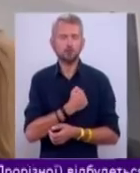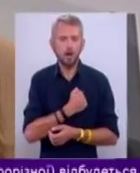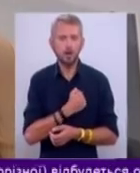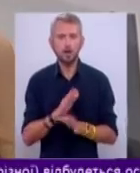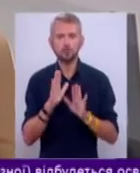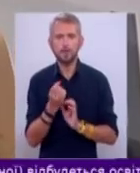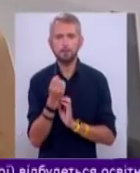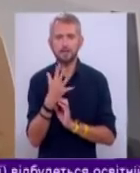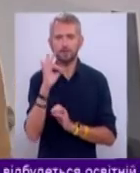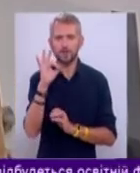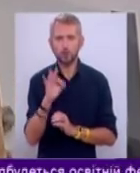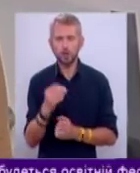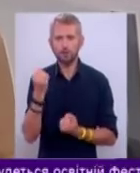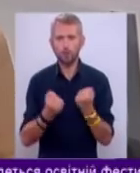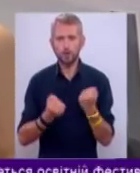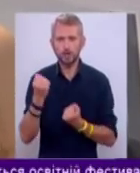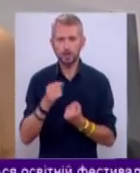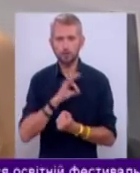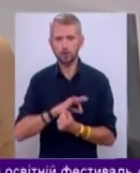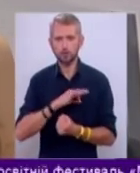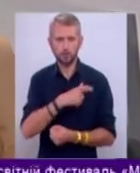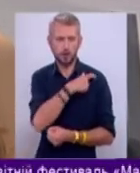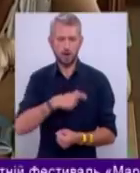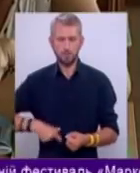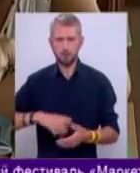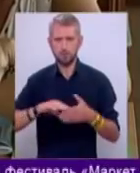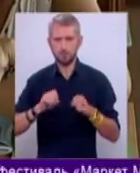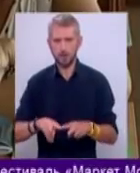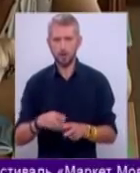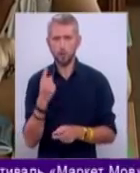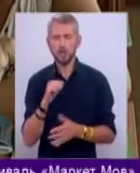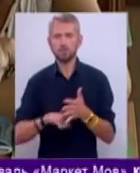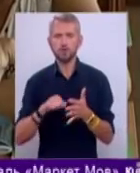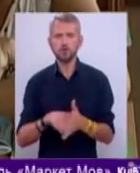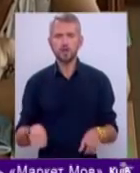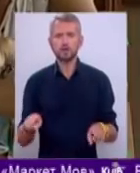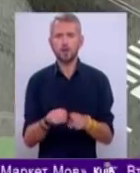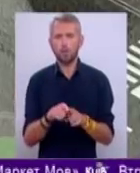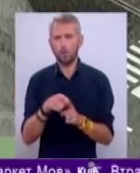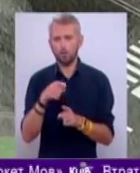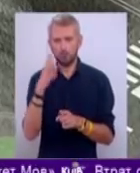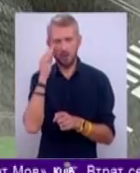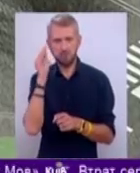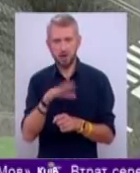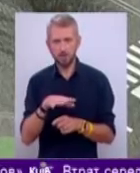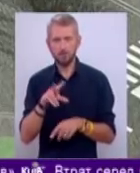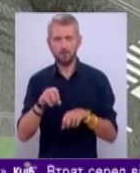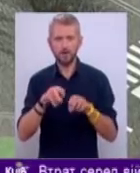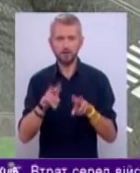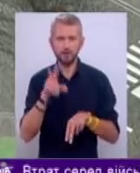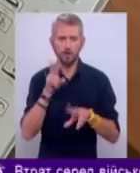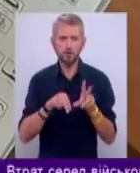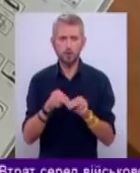лише 15% водіїв користуються ременями безпеки. Однією з причин такого недбальства фахівці вважають прогалини